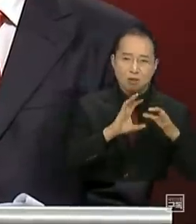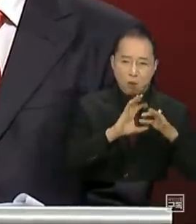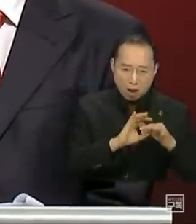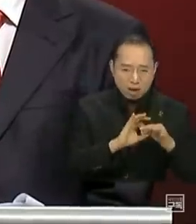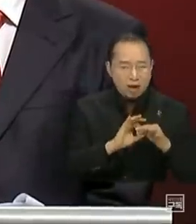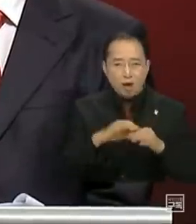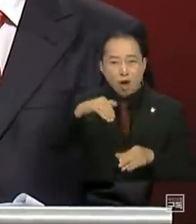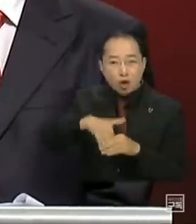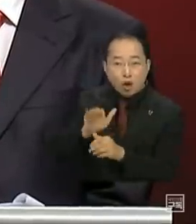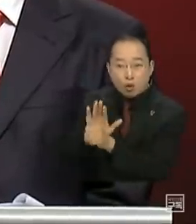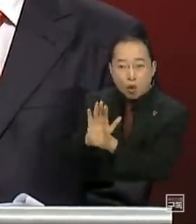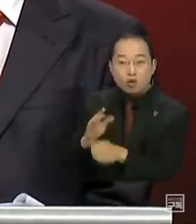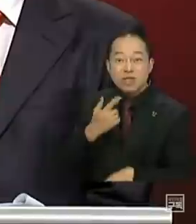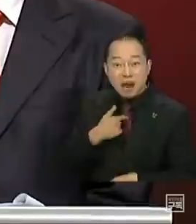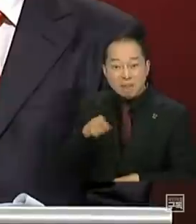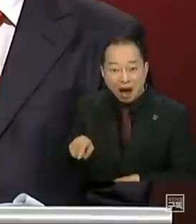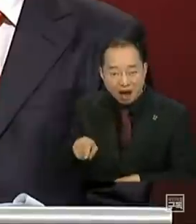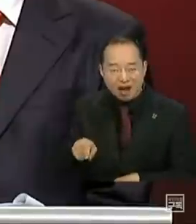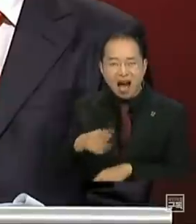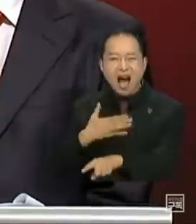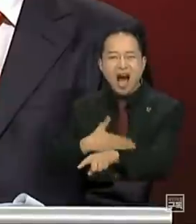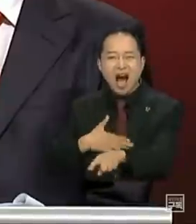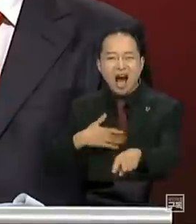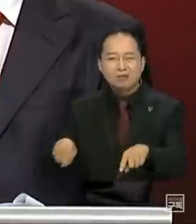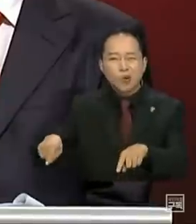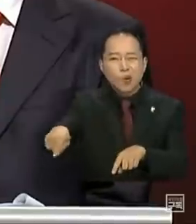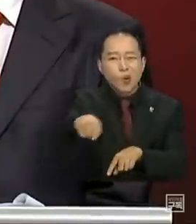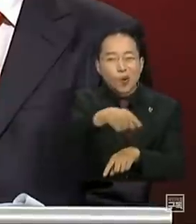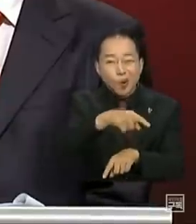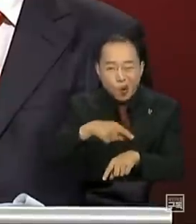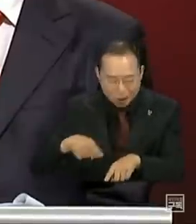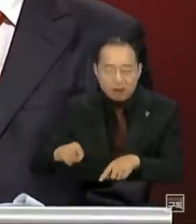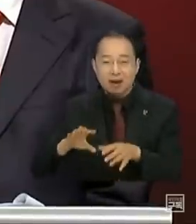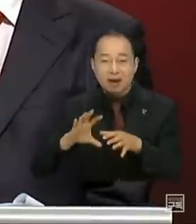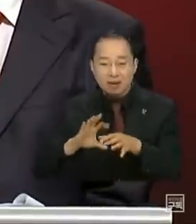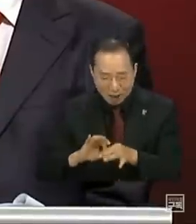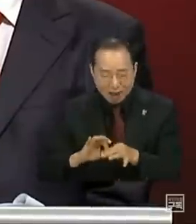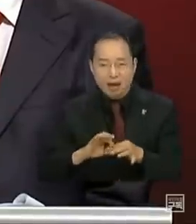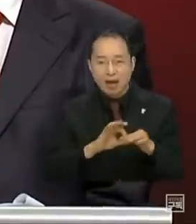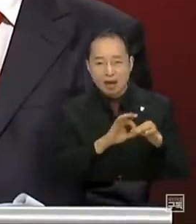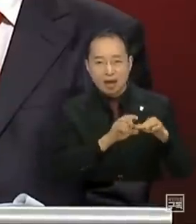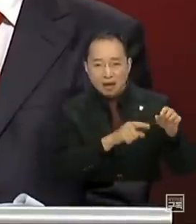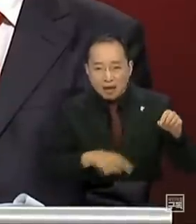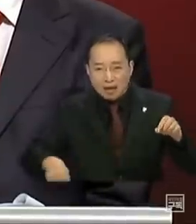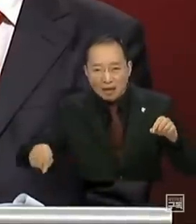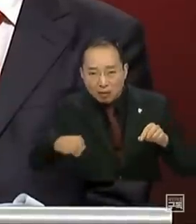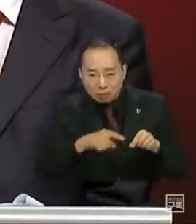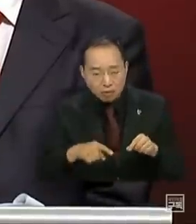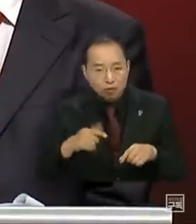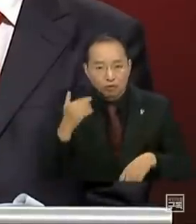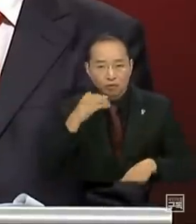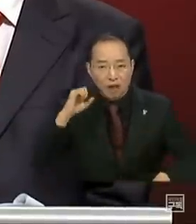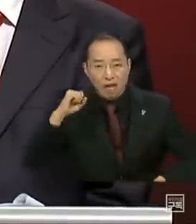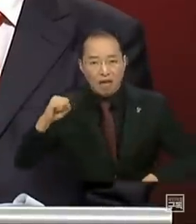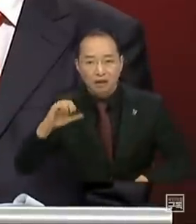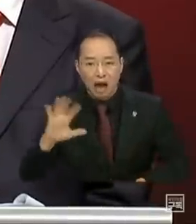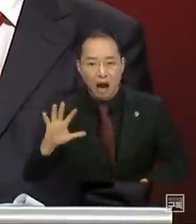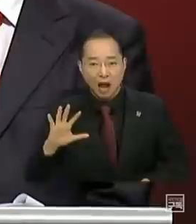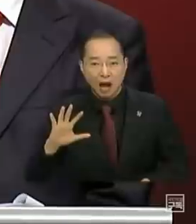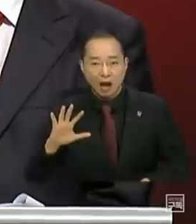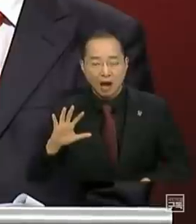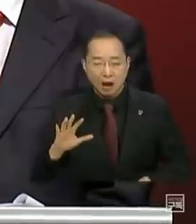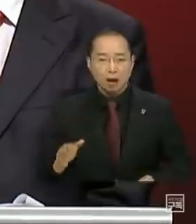예. 그다음 여러 가지 뭐 지연, 하려, 학연, 뭐 혈연 이런 연고로부터 자유로운